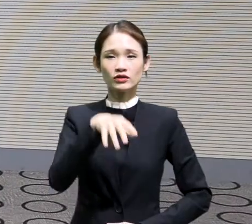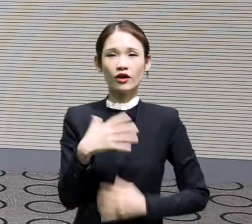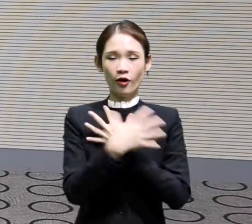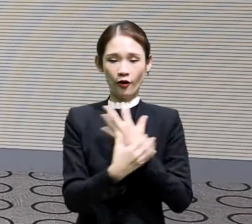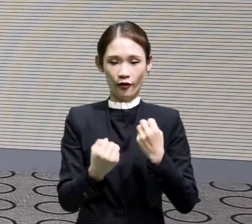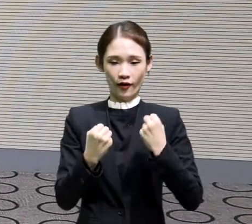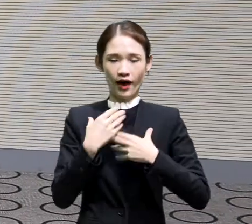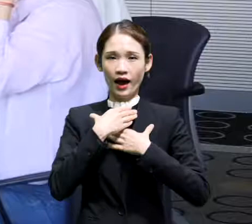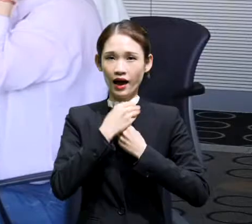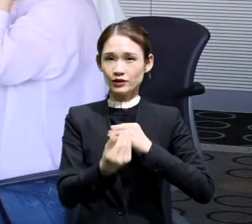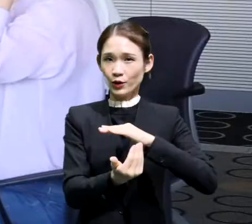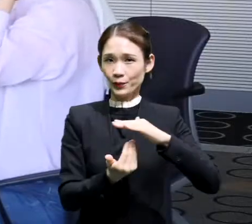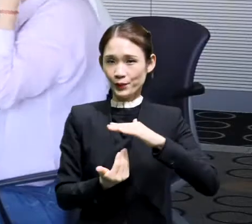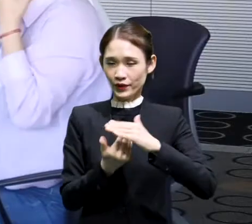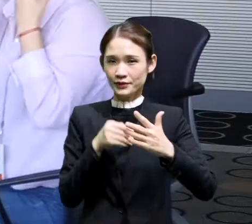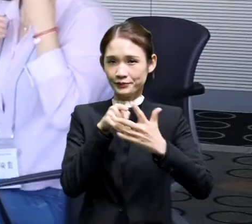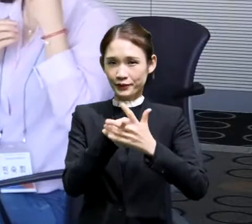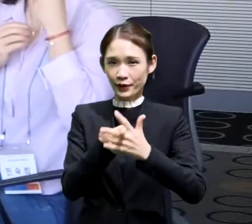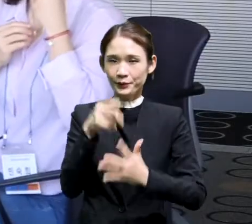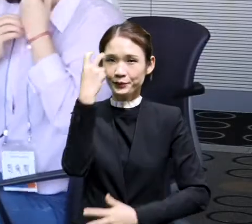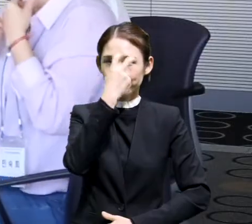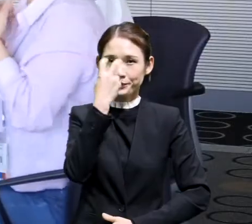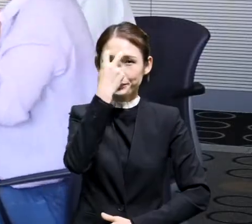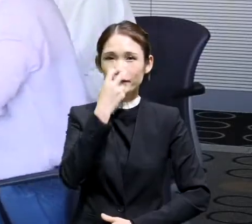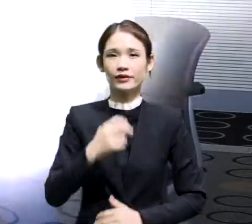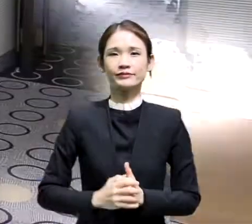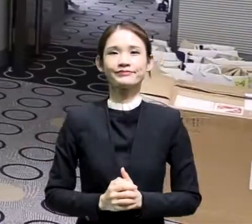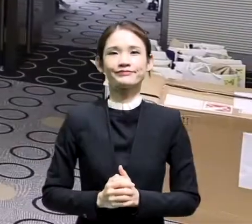현지에서의 건강과 안전도 미리 꼼꼼히 챙겼습니다.